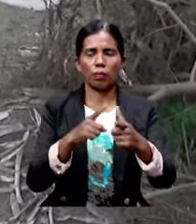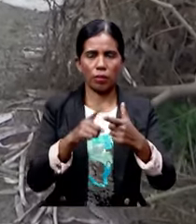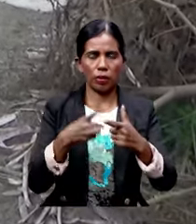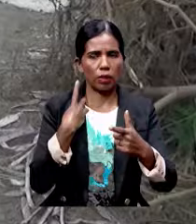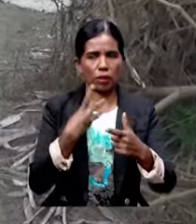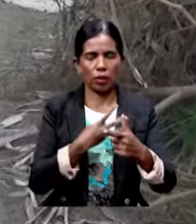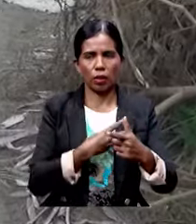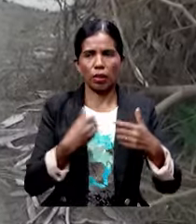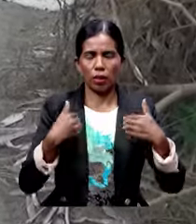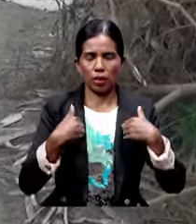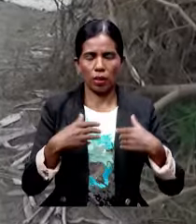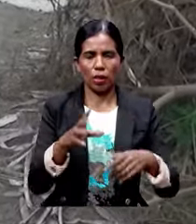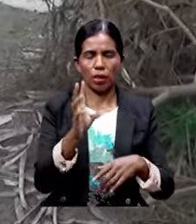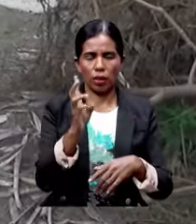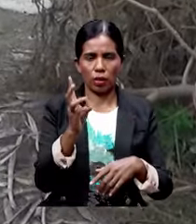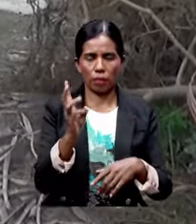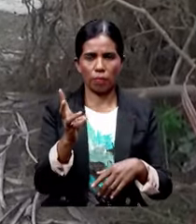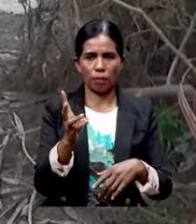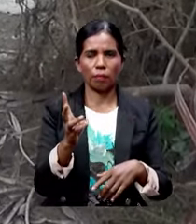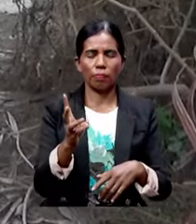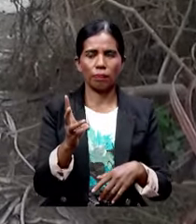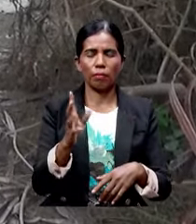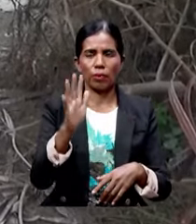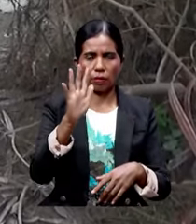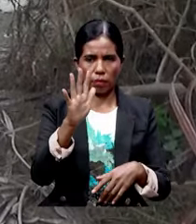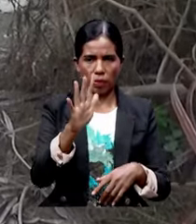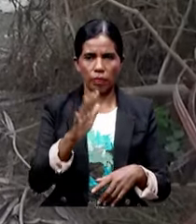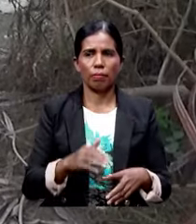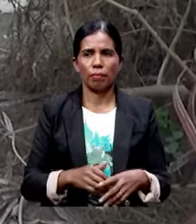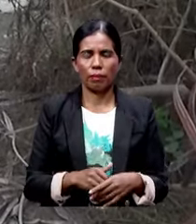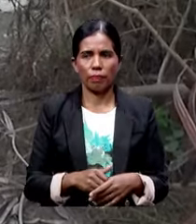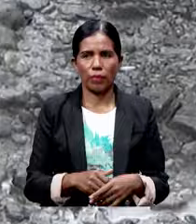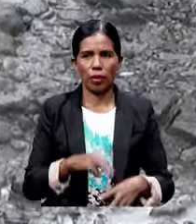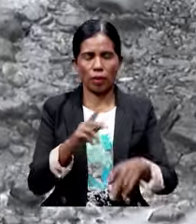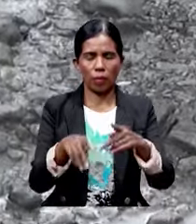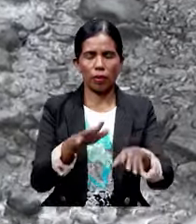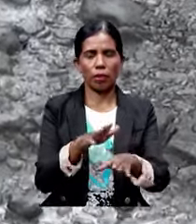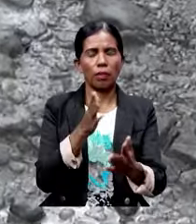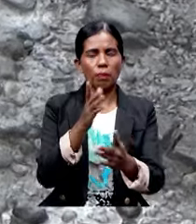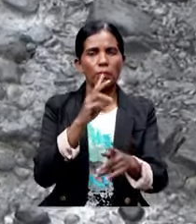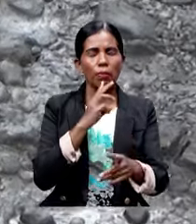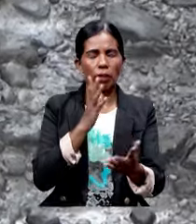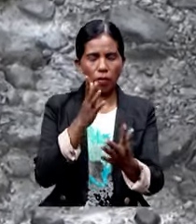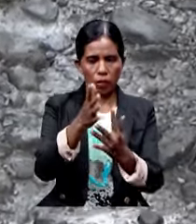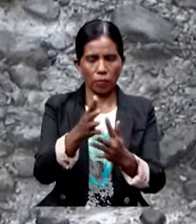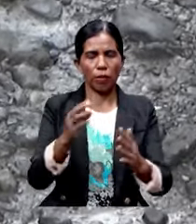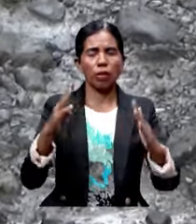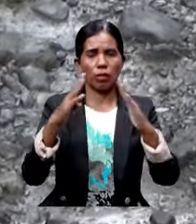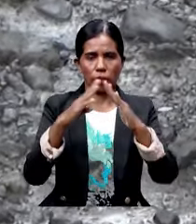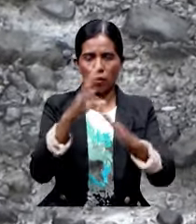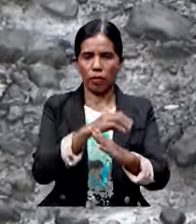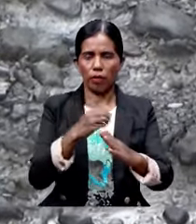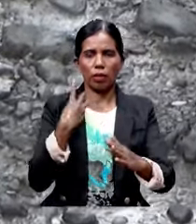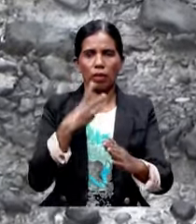ya 60 tal 75 afetar quasi 60 ya